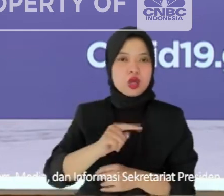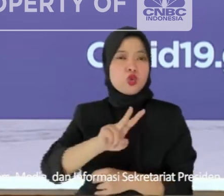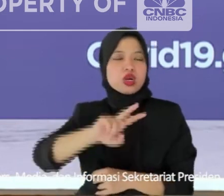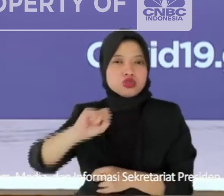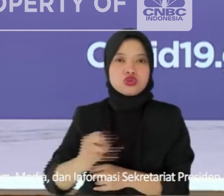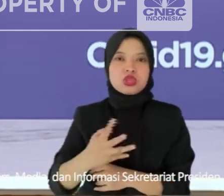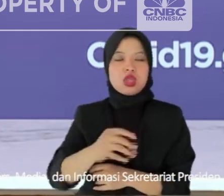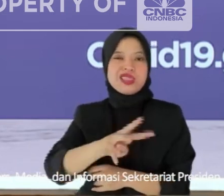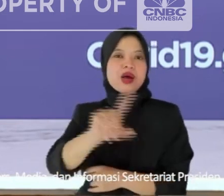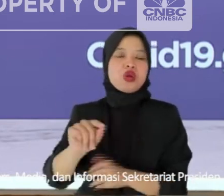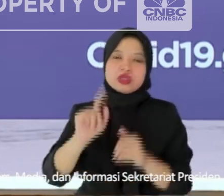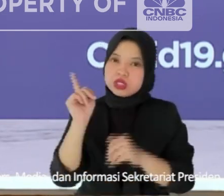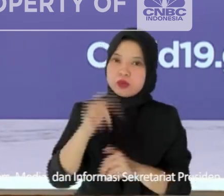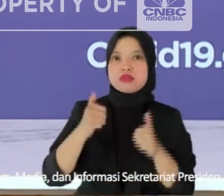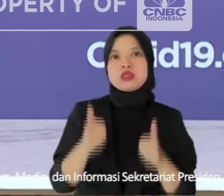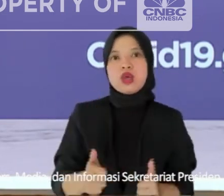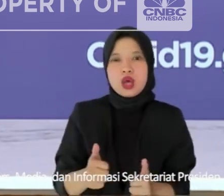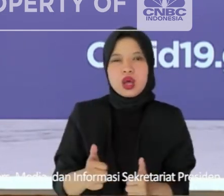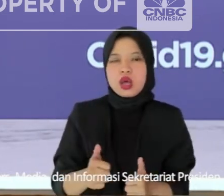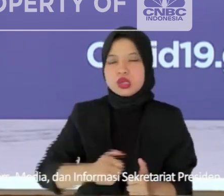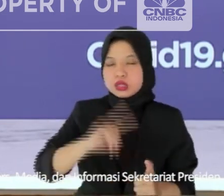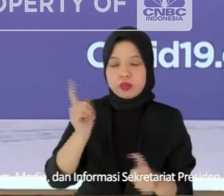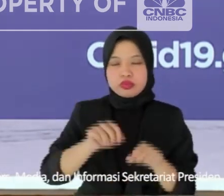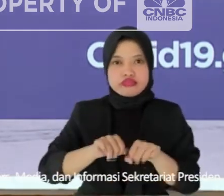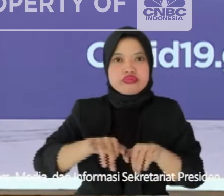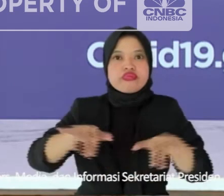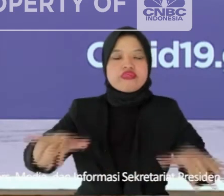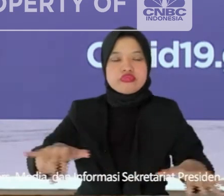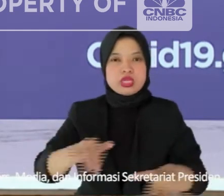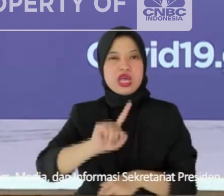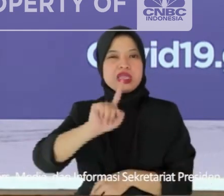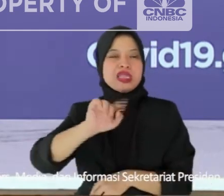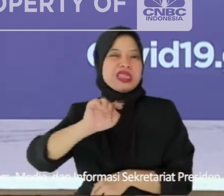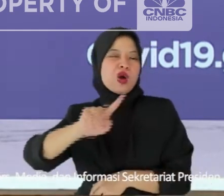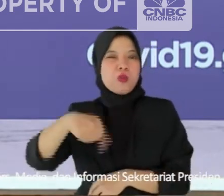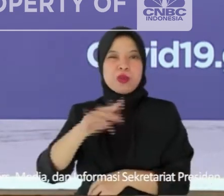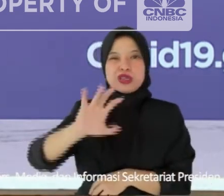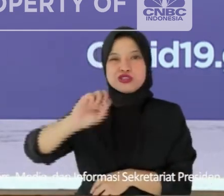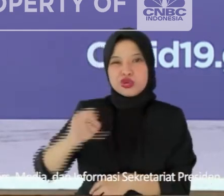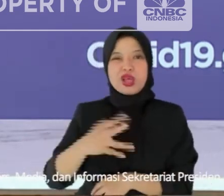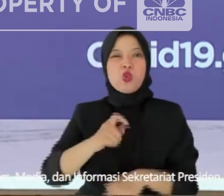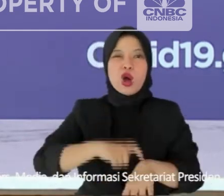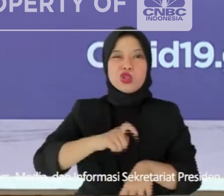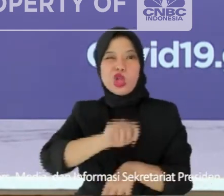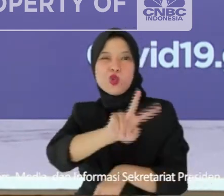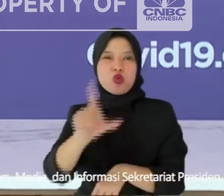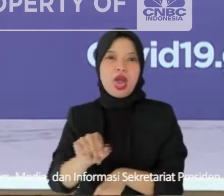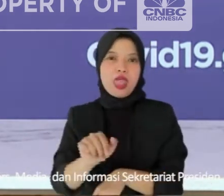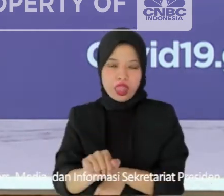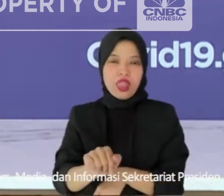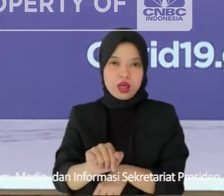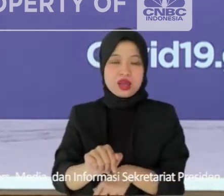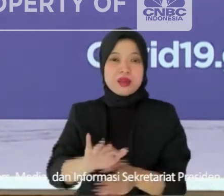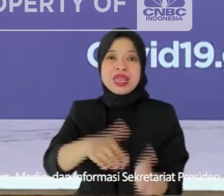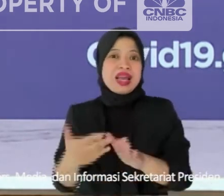dua juta dalam waktu tiga bulan dan terus mengalami percepatan hingga tiga setengah juta dalam waktu sekitar dua bulan begitu